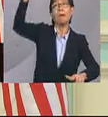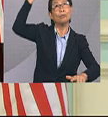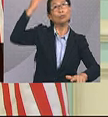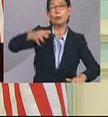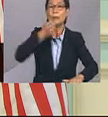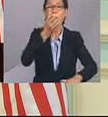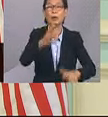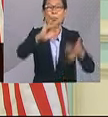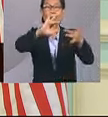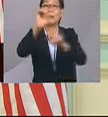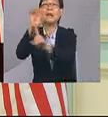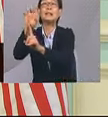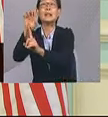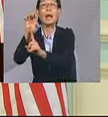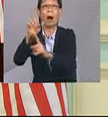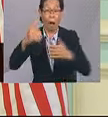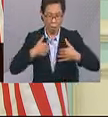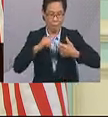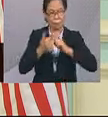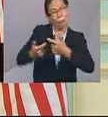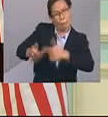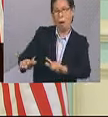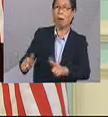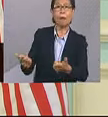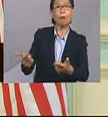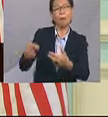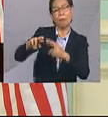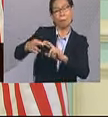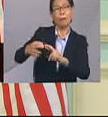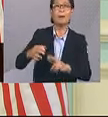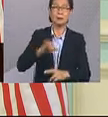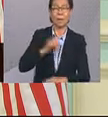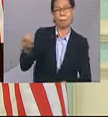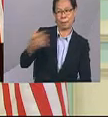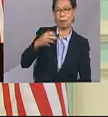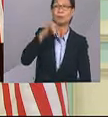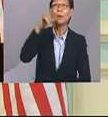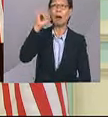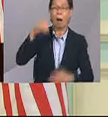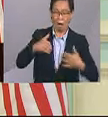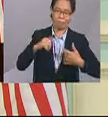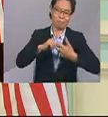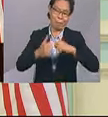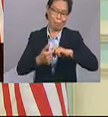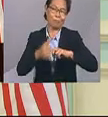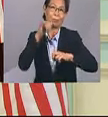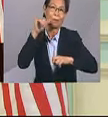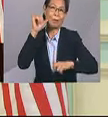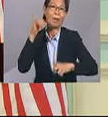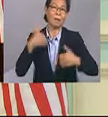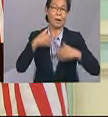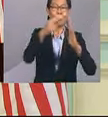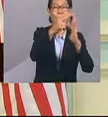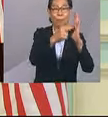beritahu, internet pun yang ada masalah pun kita benarkan. Cuma saya difahamkan semalam ada isu tadilah. Dalam